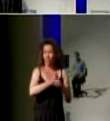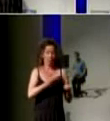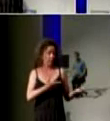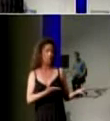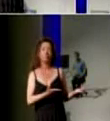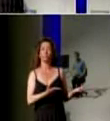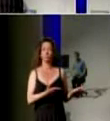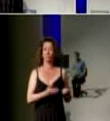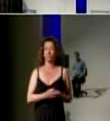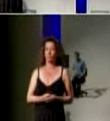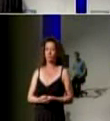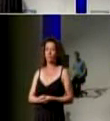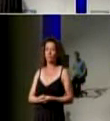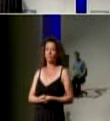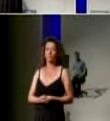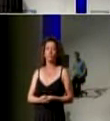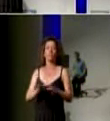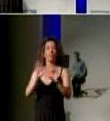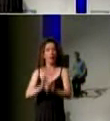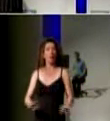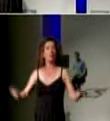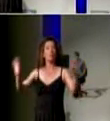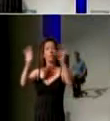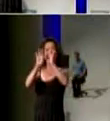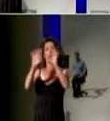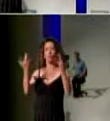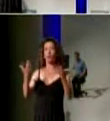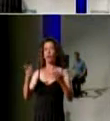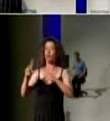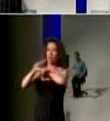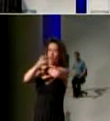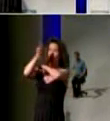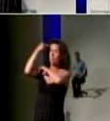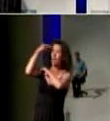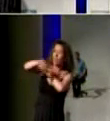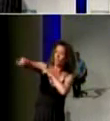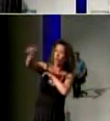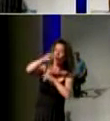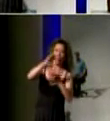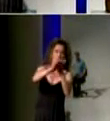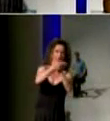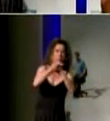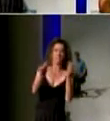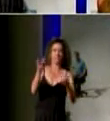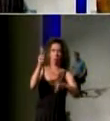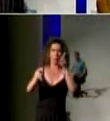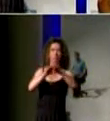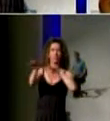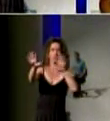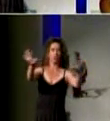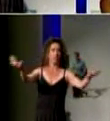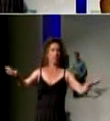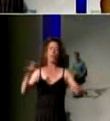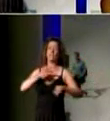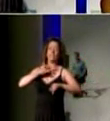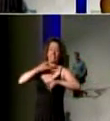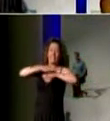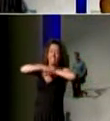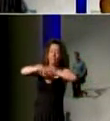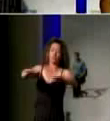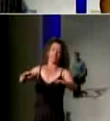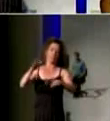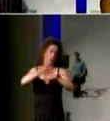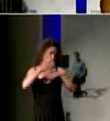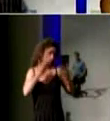travail. C'est donc important de sensibiliser les employeurs, les gestions, la population en général à ce